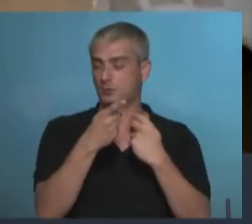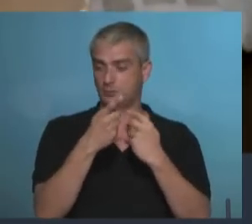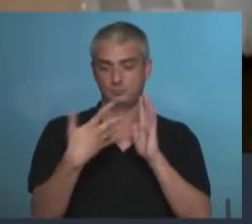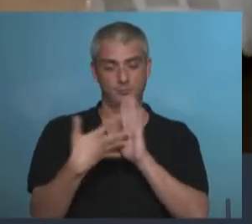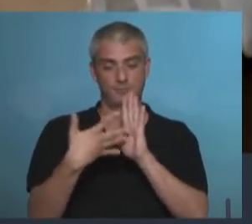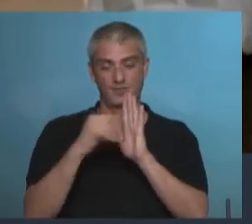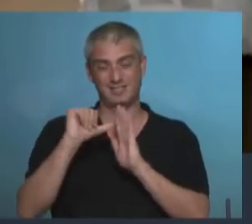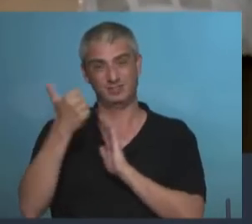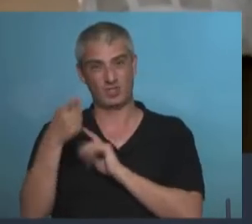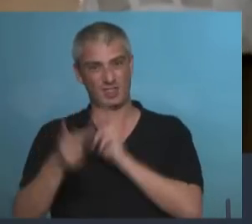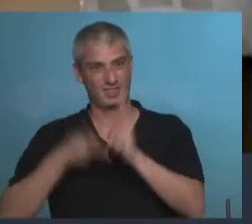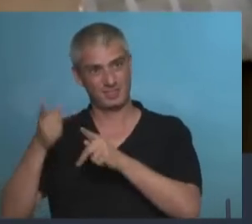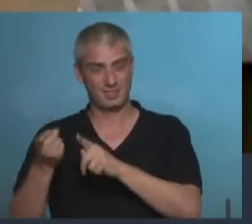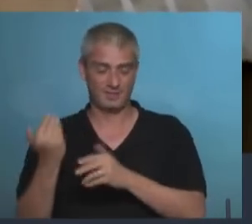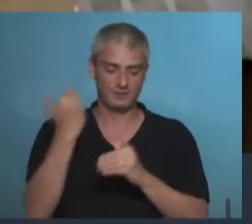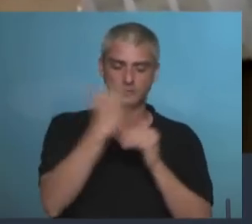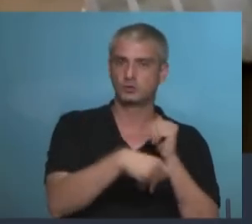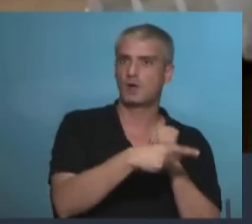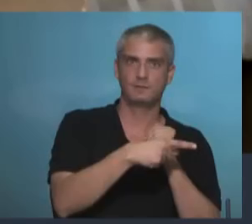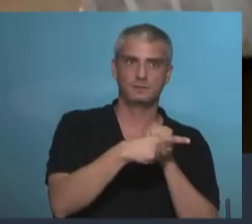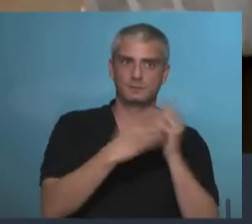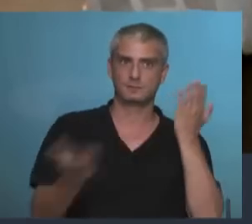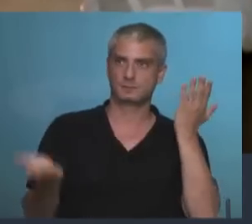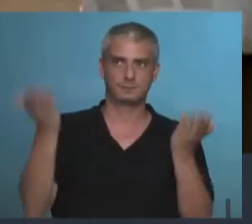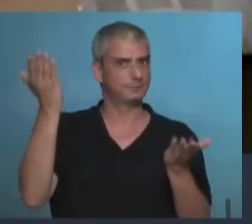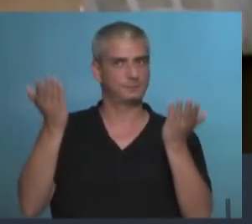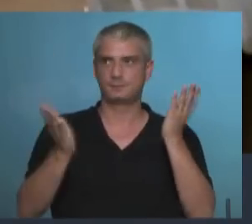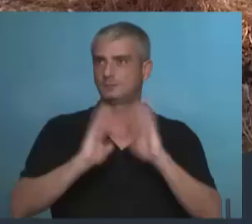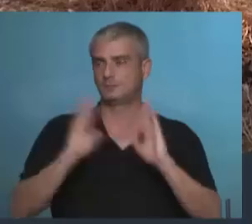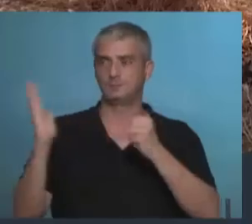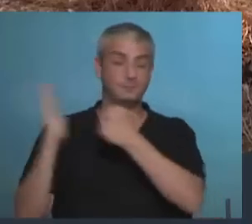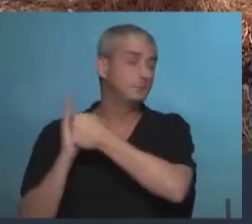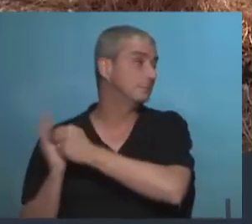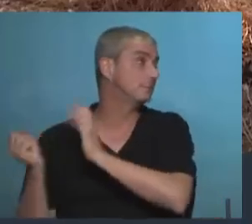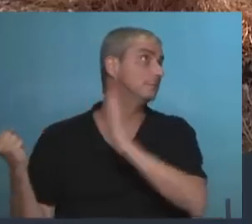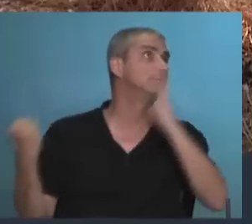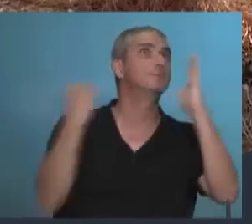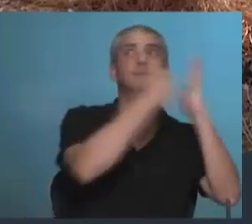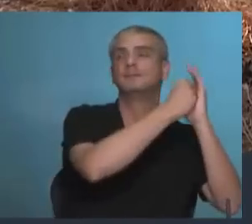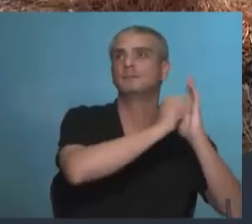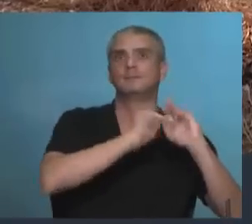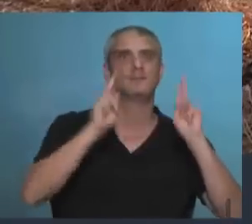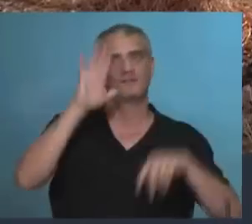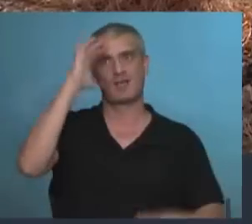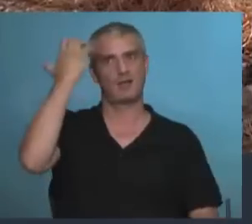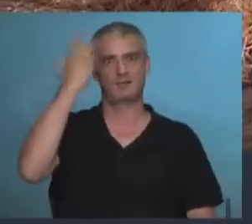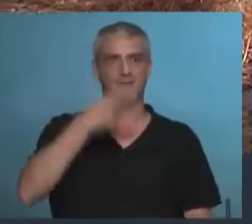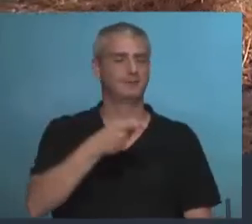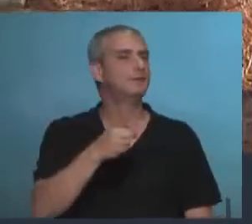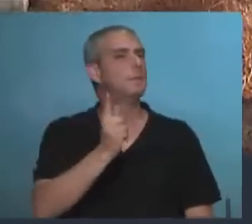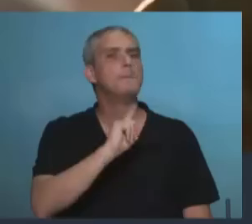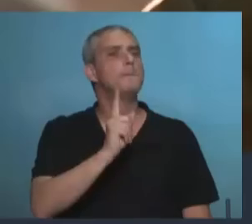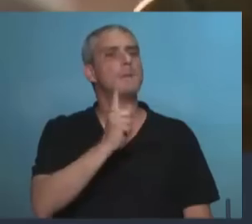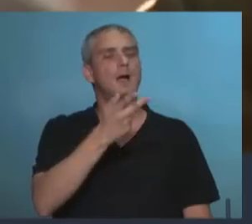ברור הראשונים ובחני ברור סוף של ההכשרה. זה קצה לקצה, זה משהו מטורף. מה האתגר הכי גדול שמ"פ של פלוגת חץ צריך להתמודד